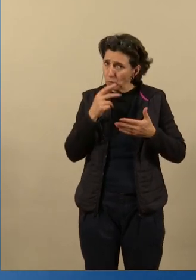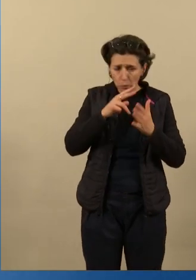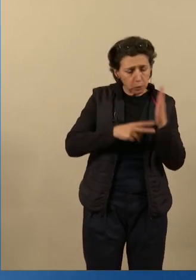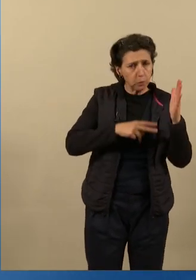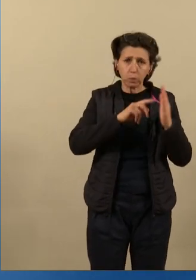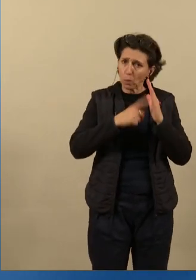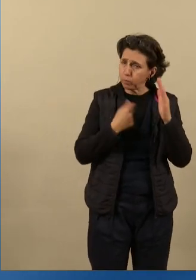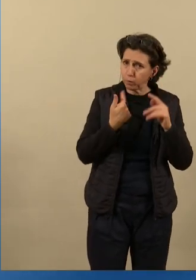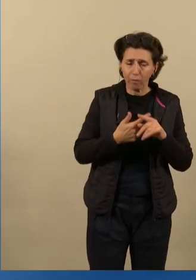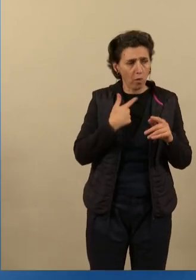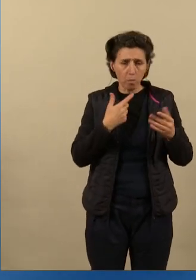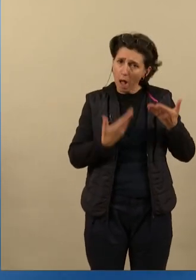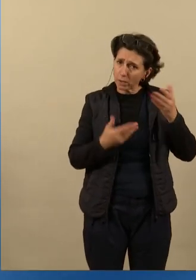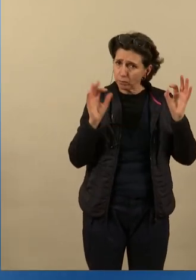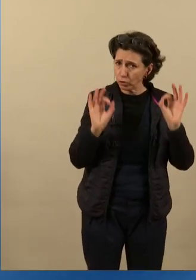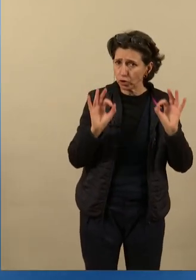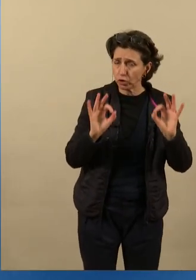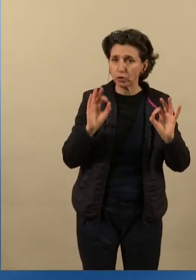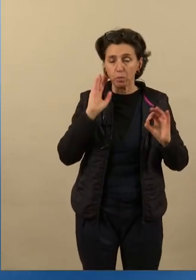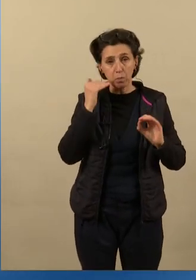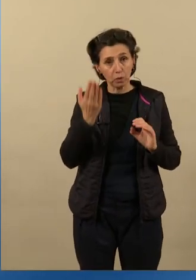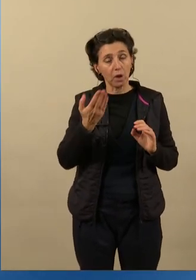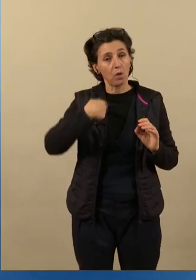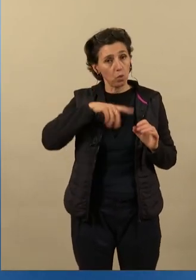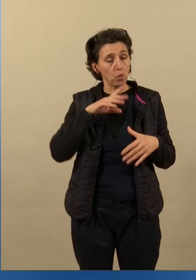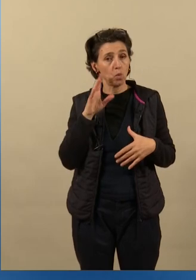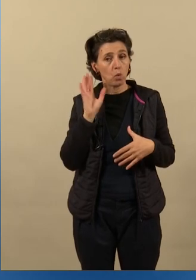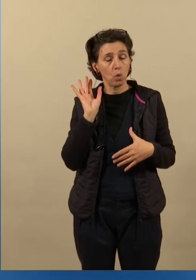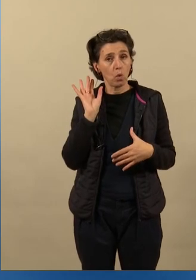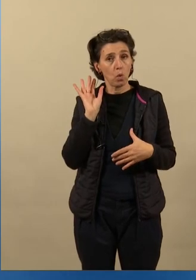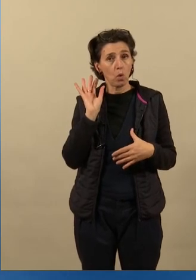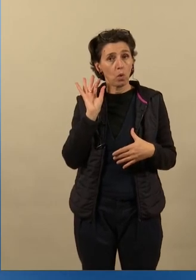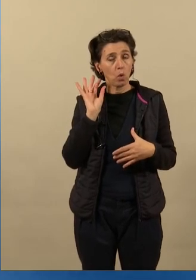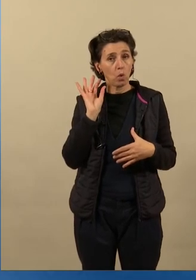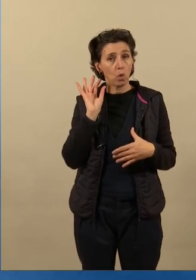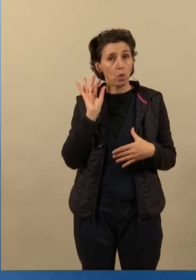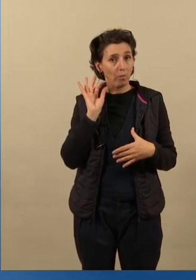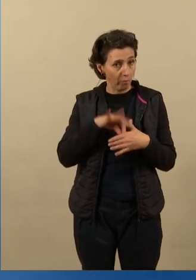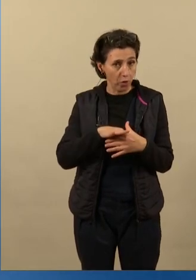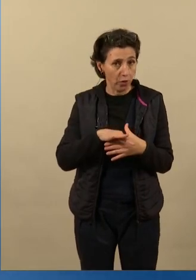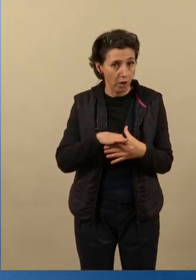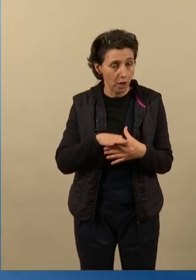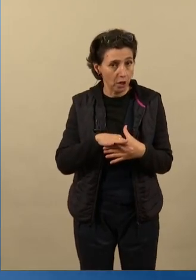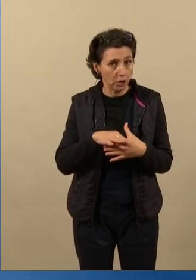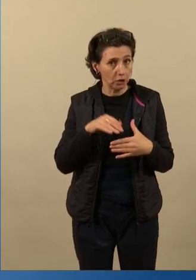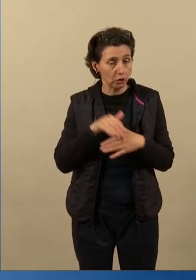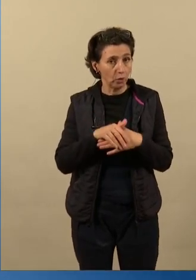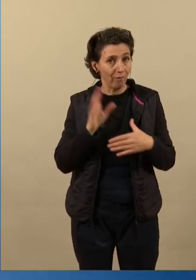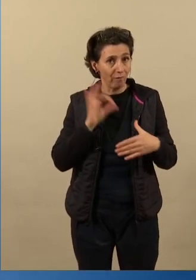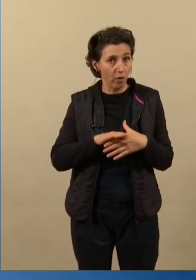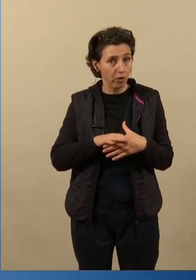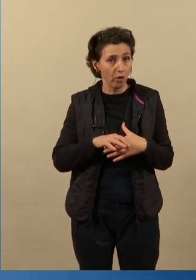euh c'est la raison pour laquelle euh nous allons le voter euh parce que aujourd'hui